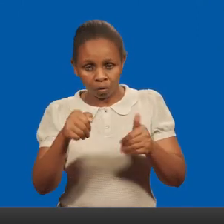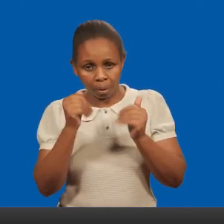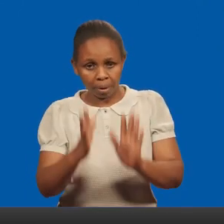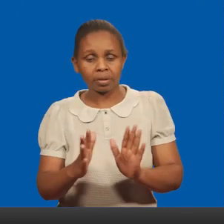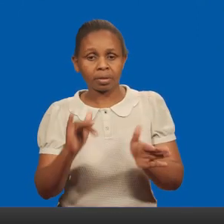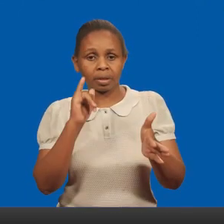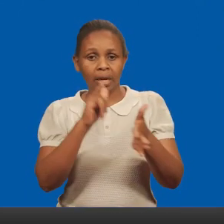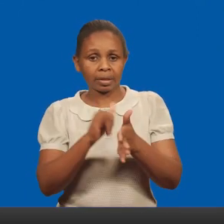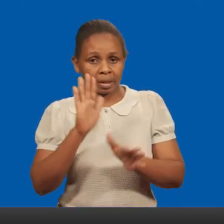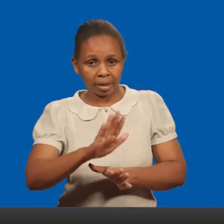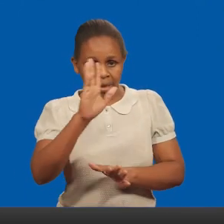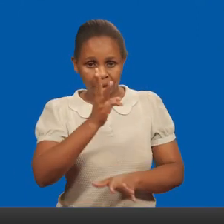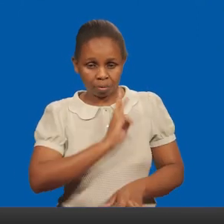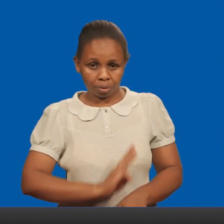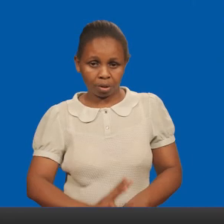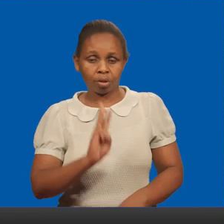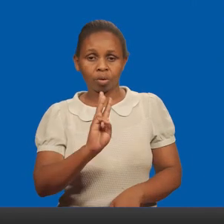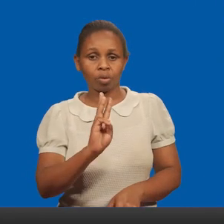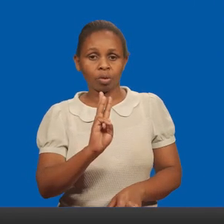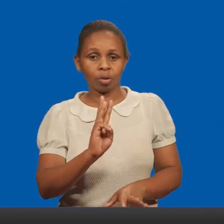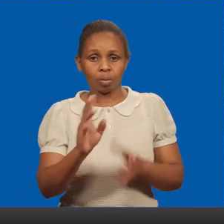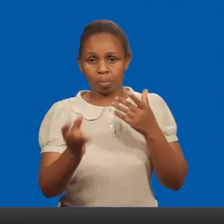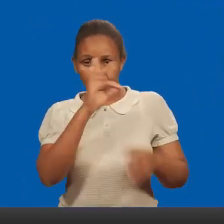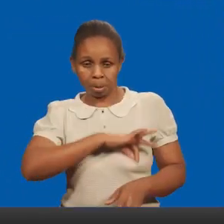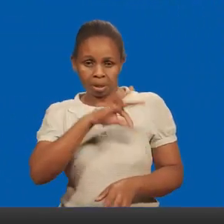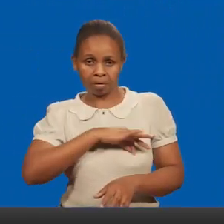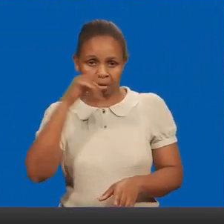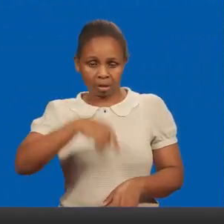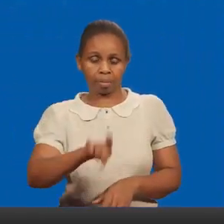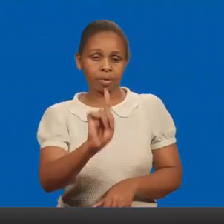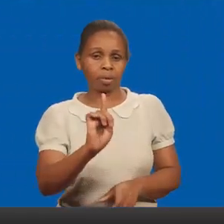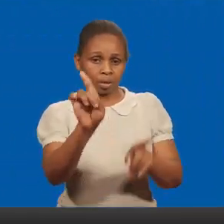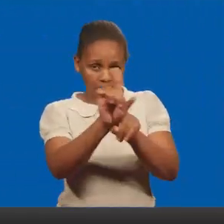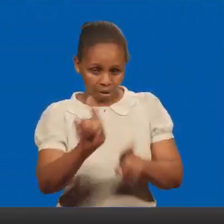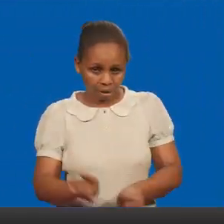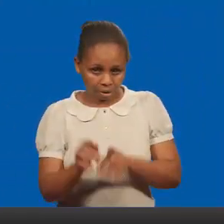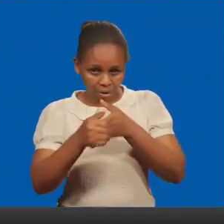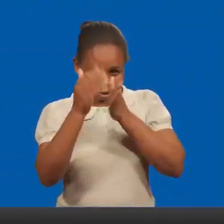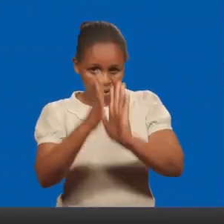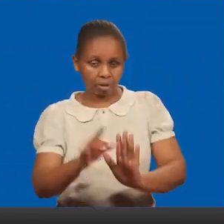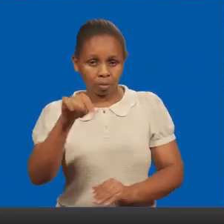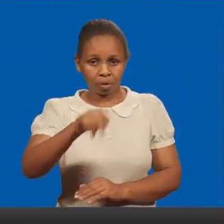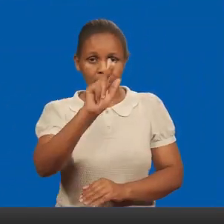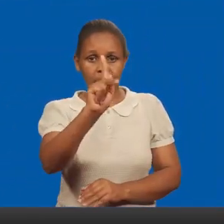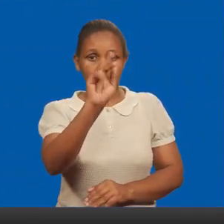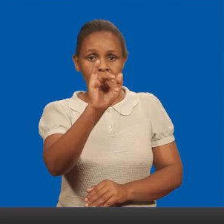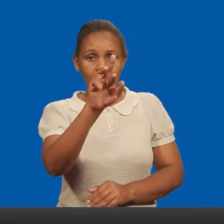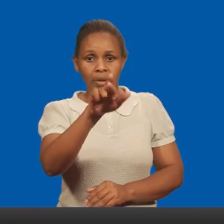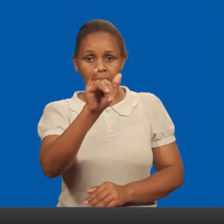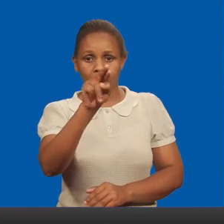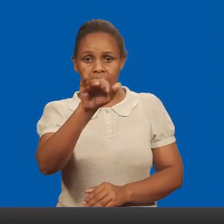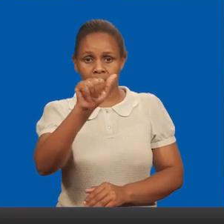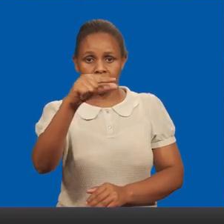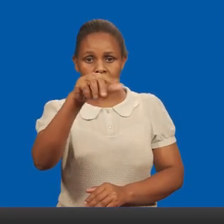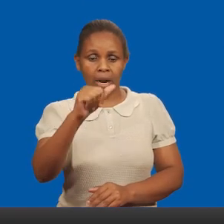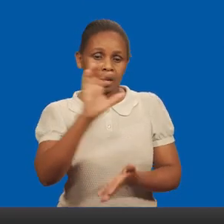waepuke wafanyabiashara hao ambao nia yao ni kuwapunja ili kujifaidi wenyewe. Sisi kama viongozi wa Kirinyaga tuko